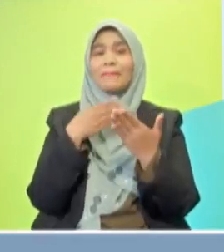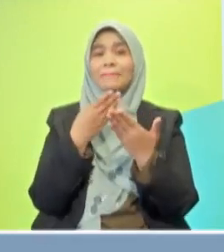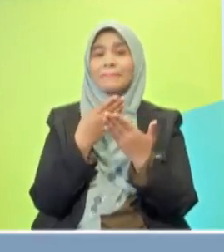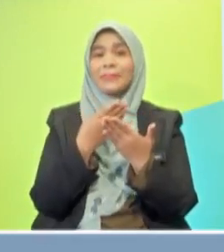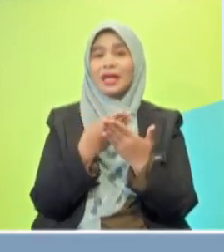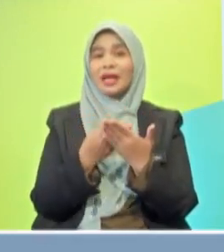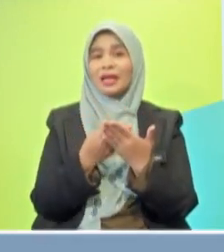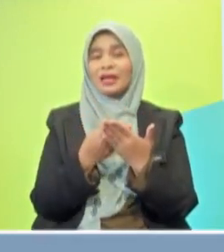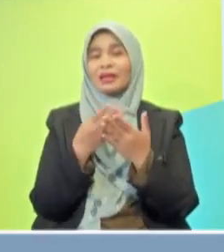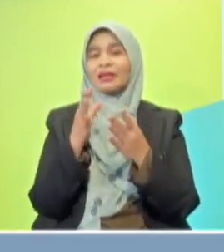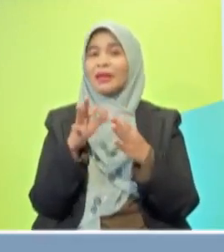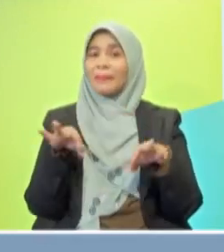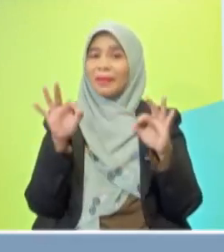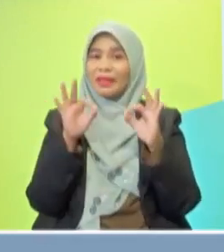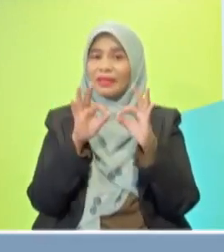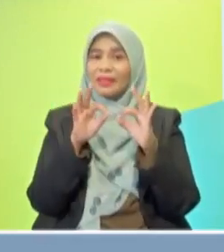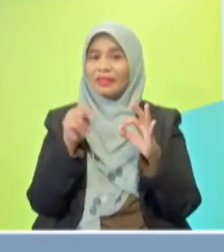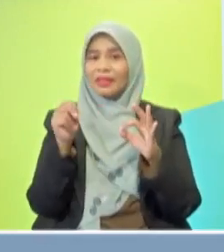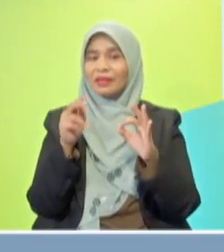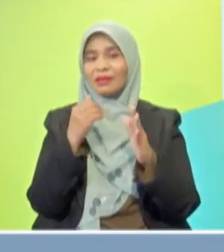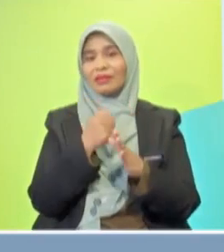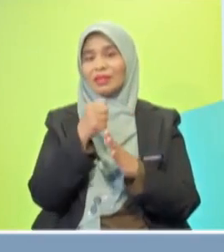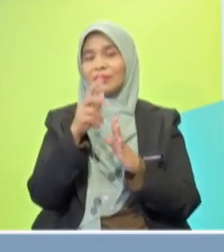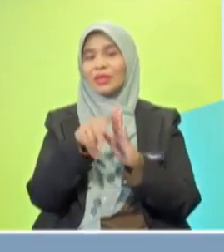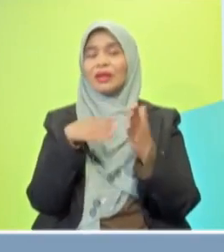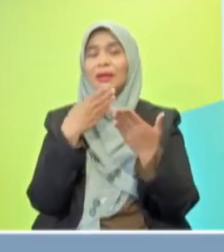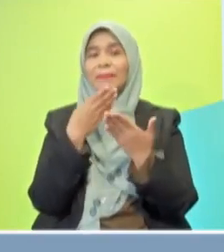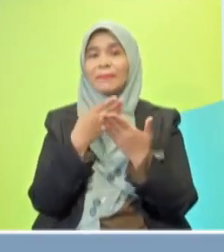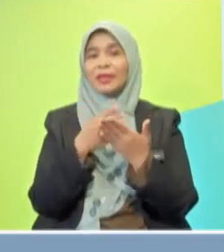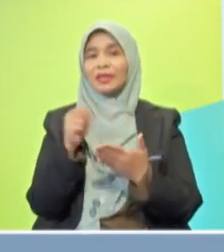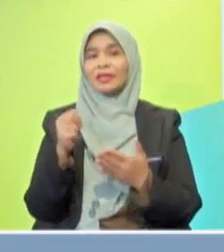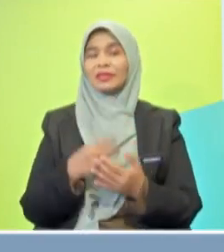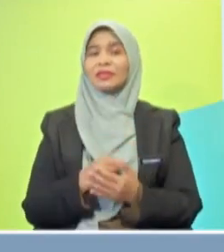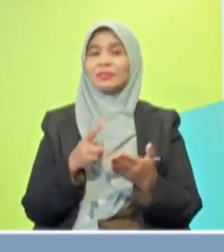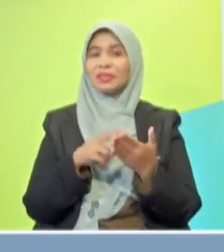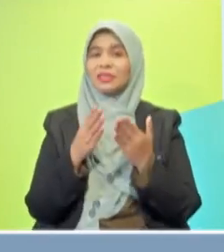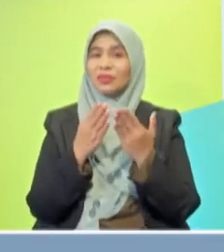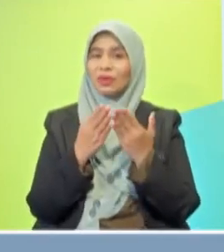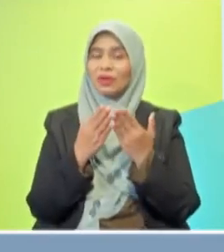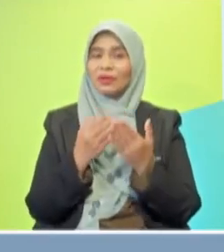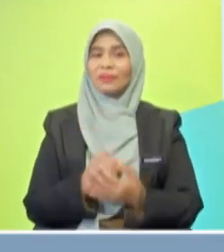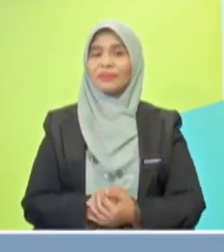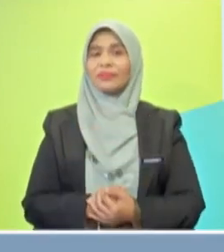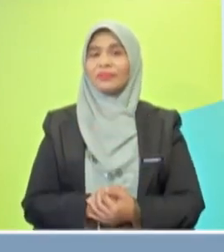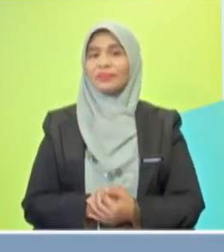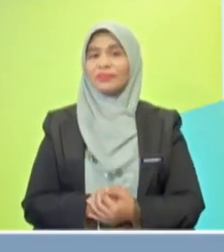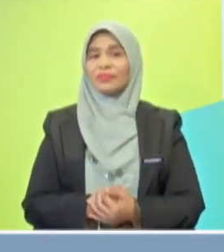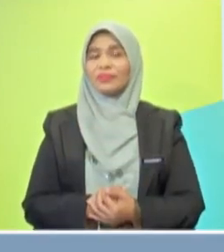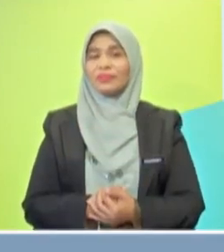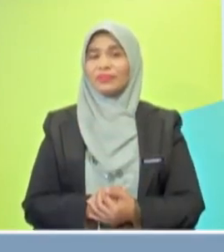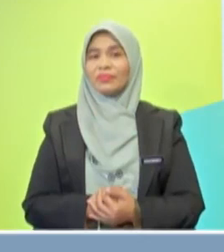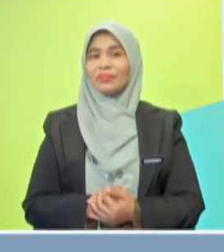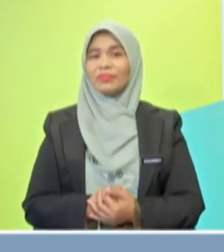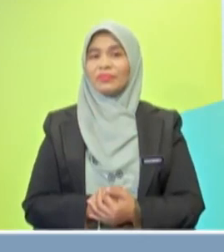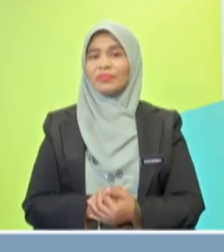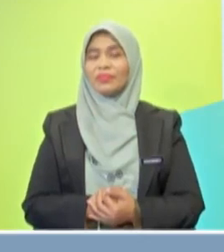macam kepentingan, apa kebaikan. Okey. Apa hikmahnya Hani? Boleh Hani tolong Ustazah? Jawab apa